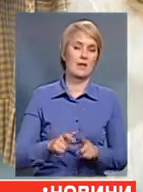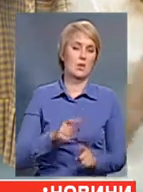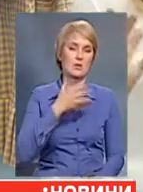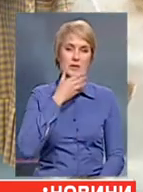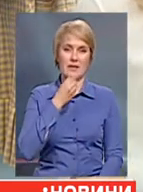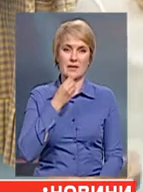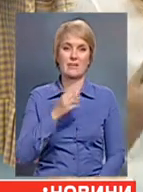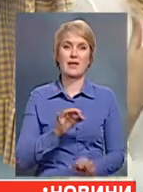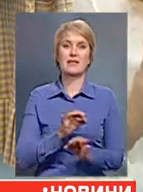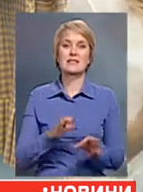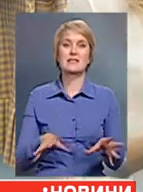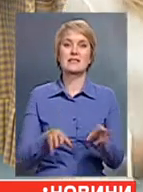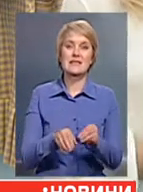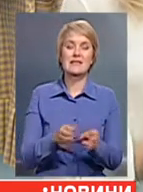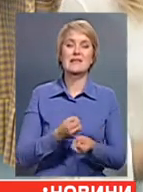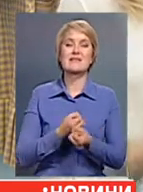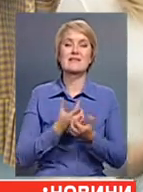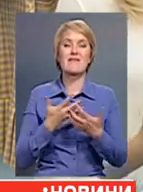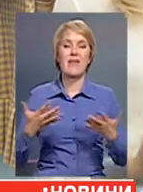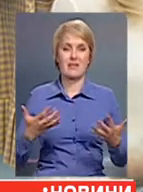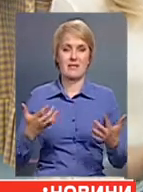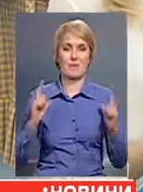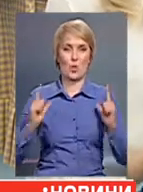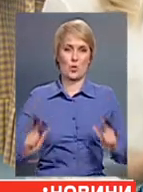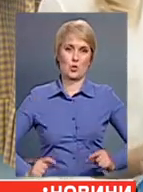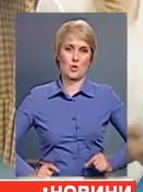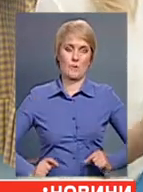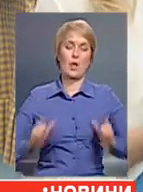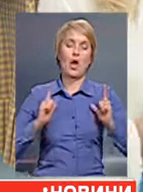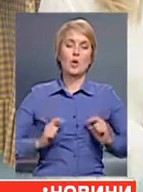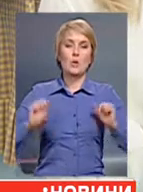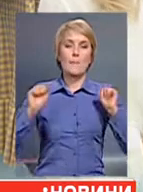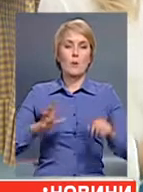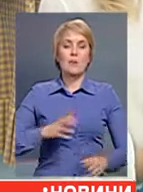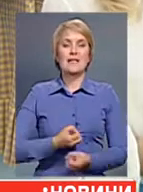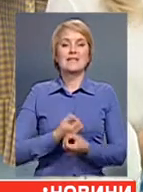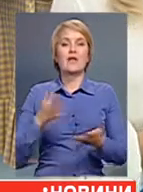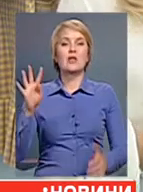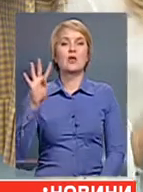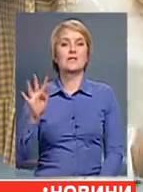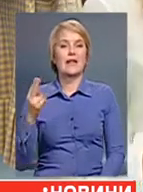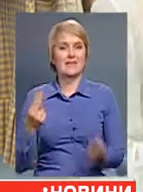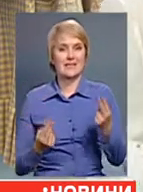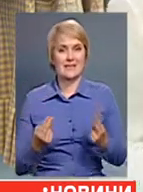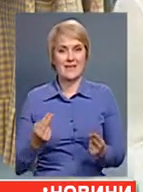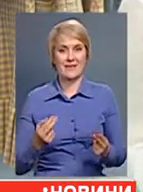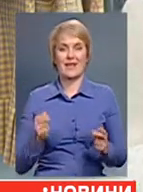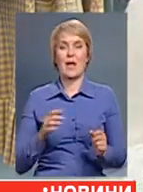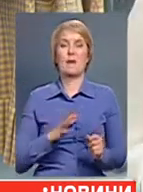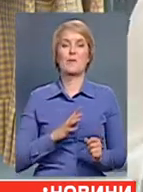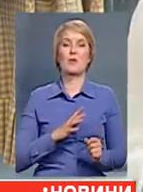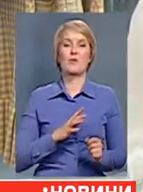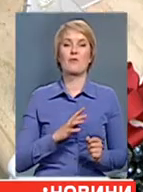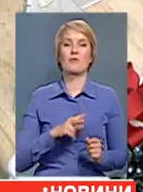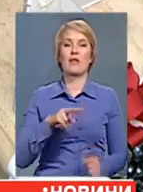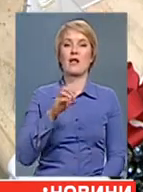красива. Суміщення зі світлим костюмом. Костюм може бути світло-сірого цвіту. Це можуть бути віші